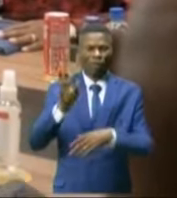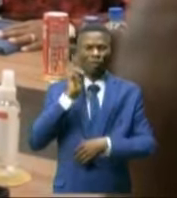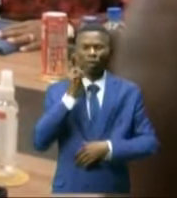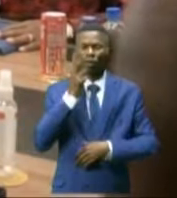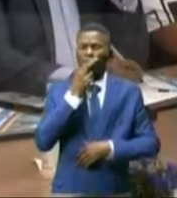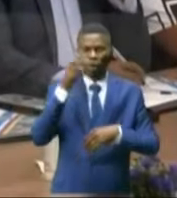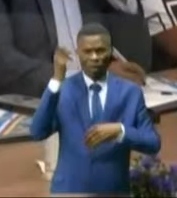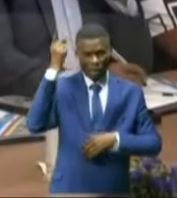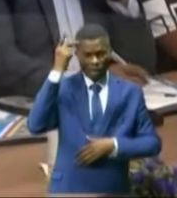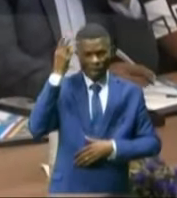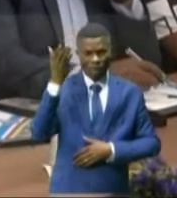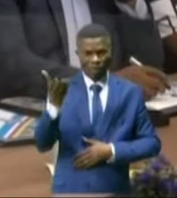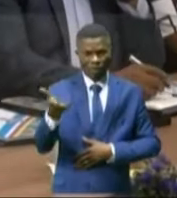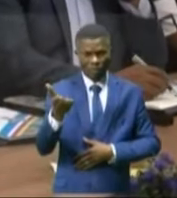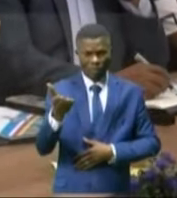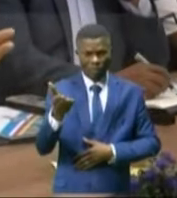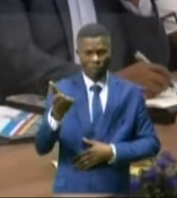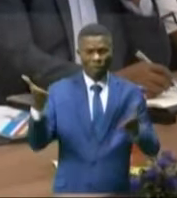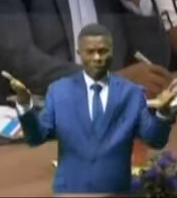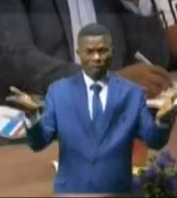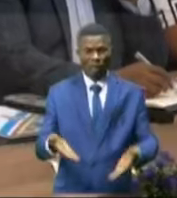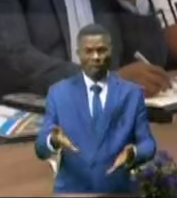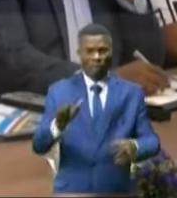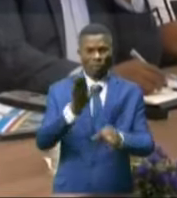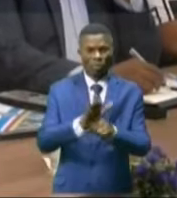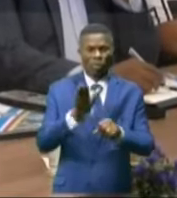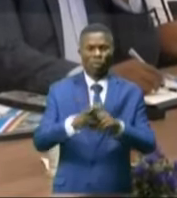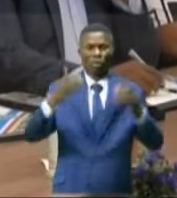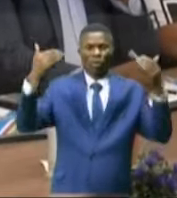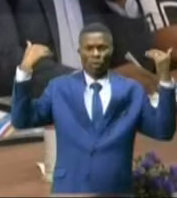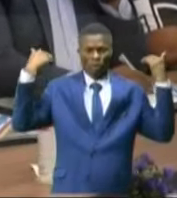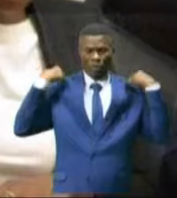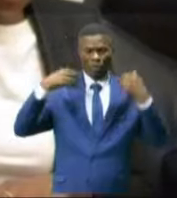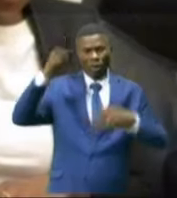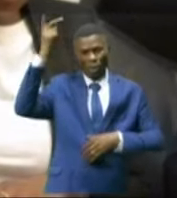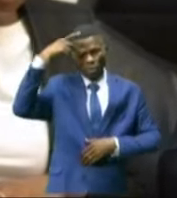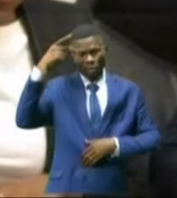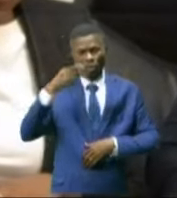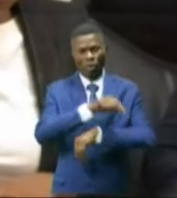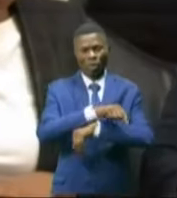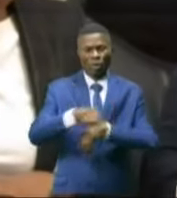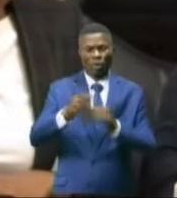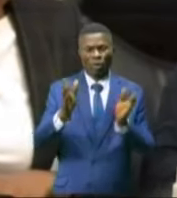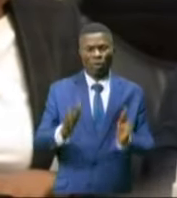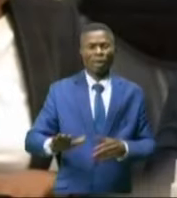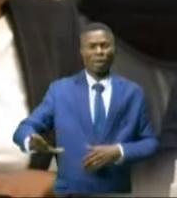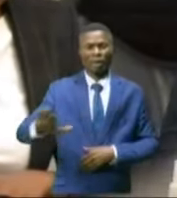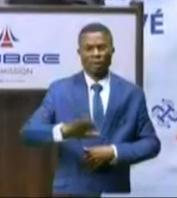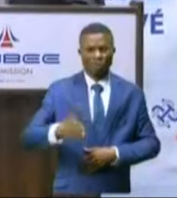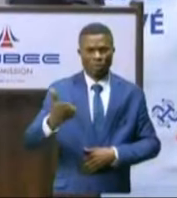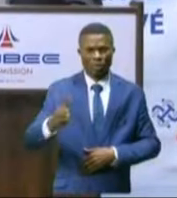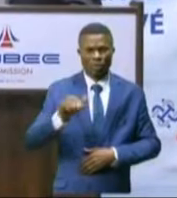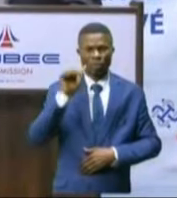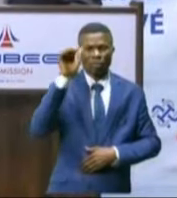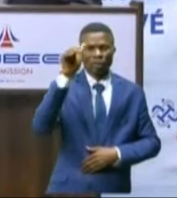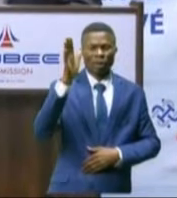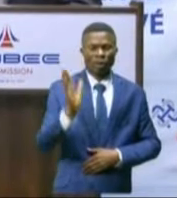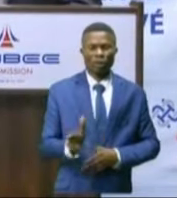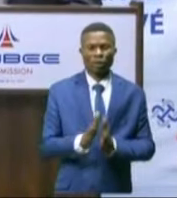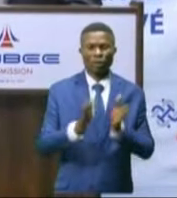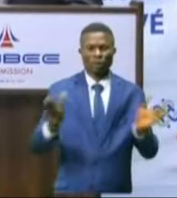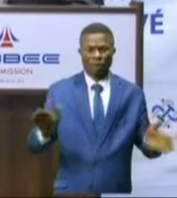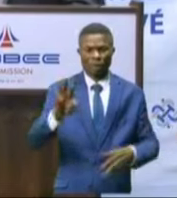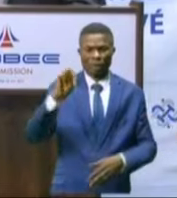Hôtel à Kinshasa en présence de plusieurs autorités politico-administratives du pays. Le directeur